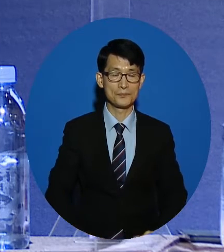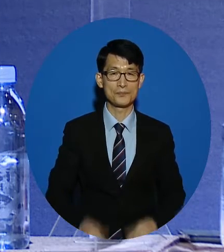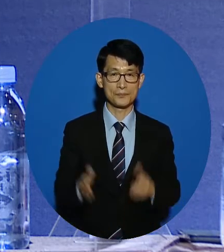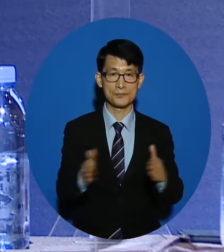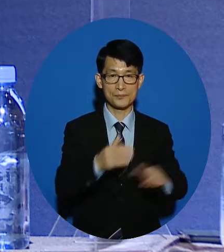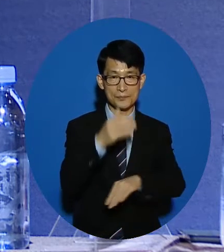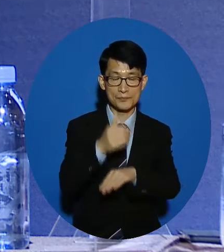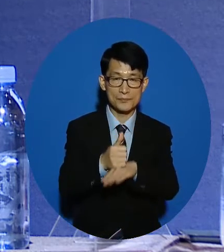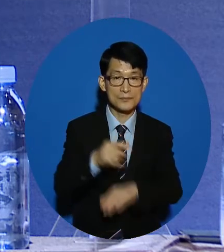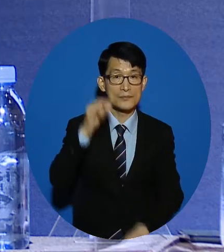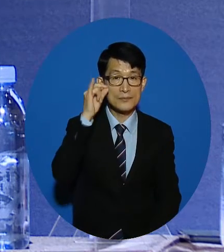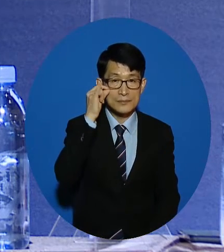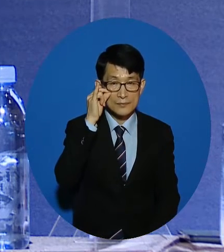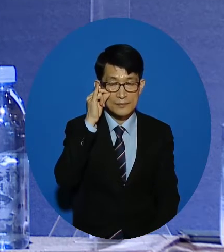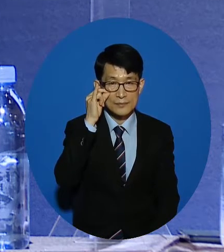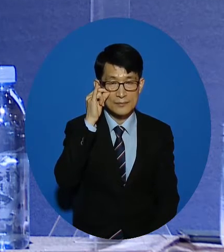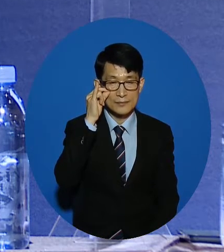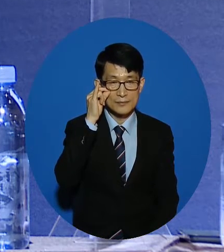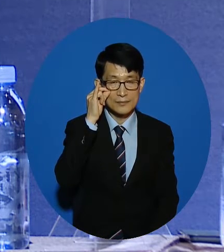엄성현